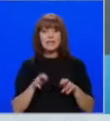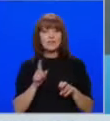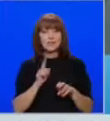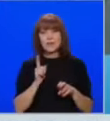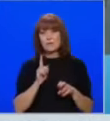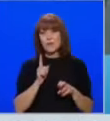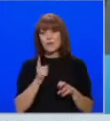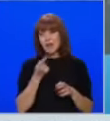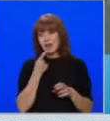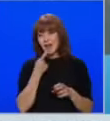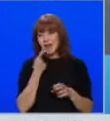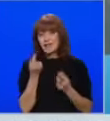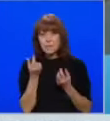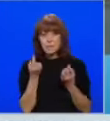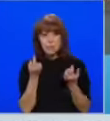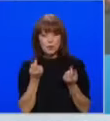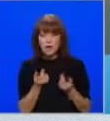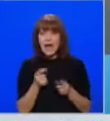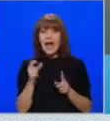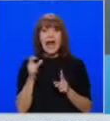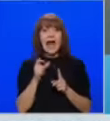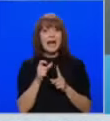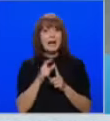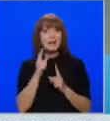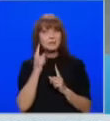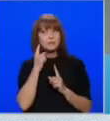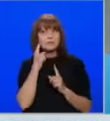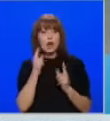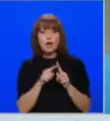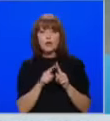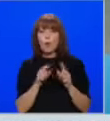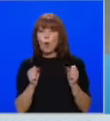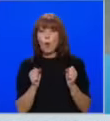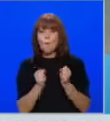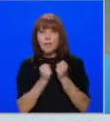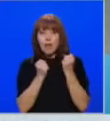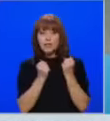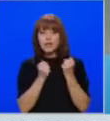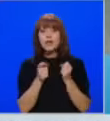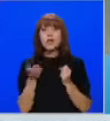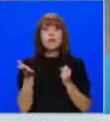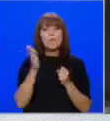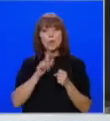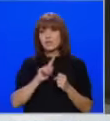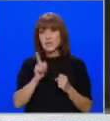детайли. Не скри обаче, че Рангел му се е сторил оплашен, но след това не са се чували.